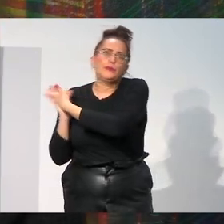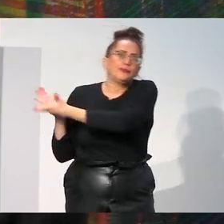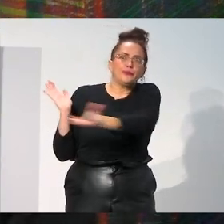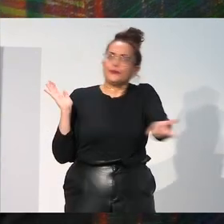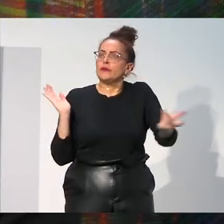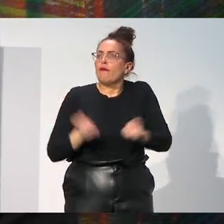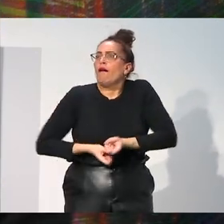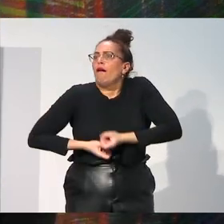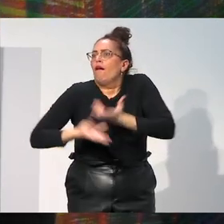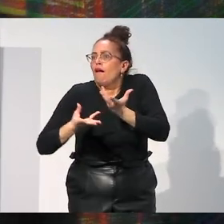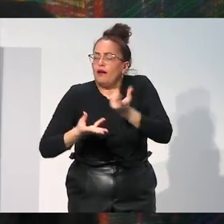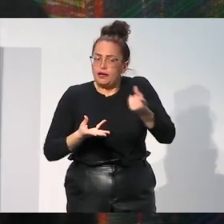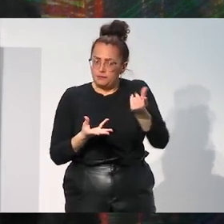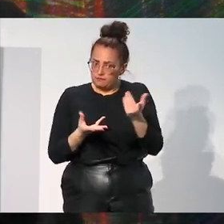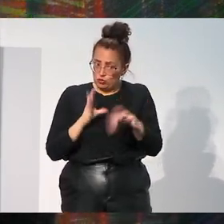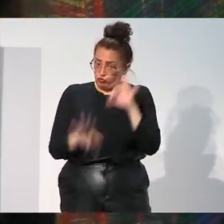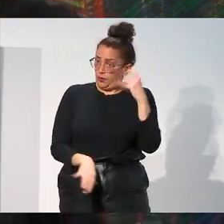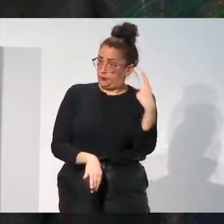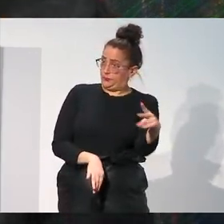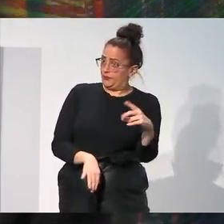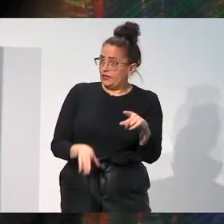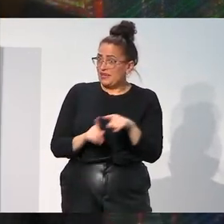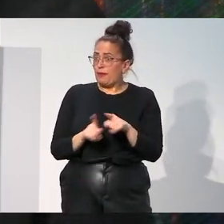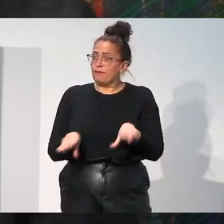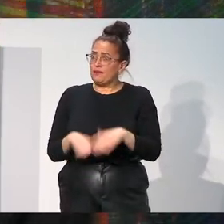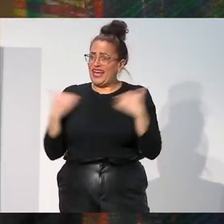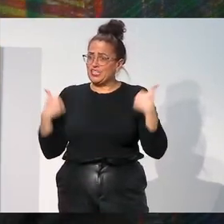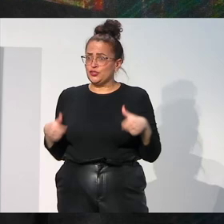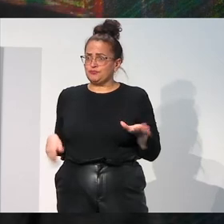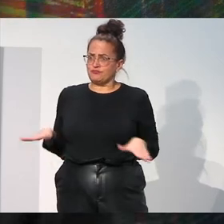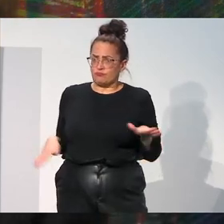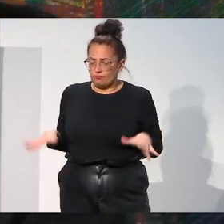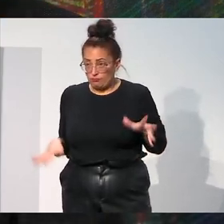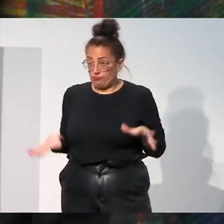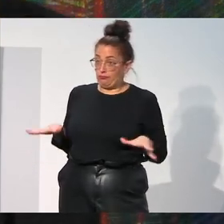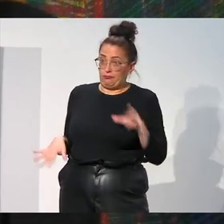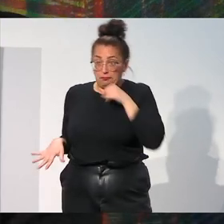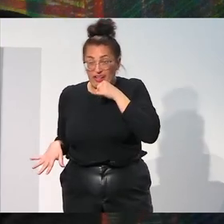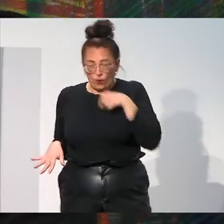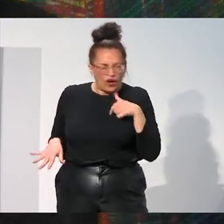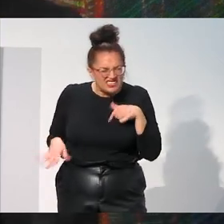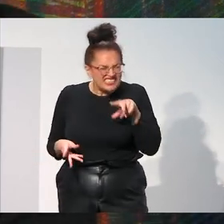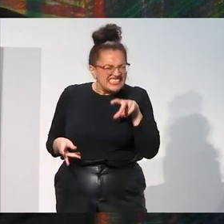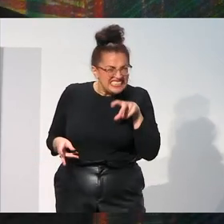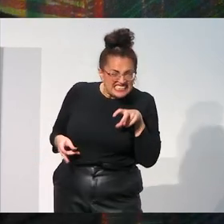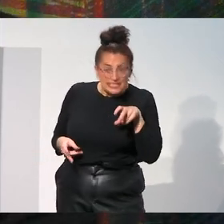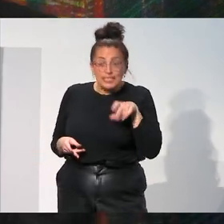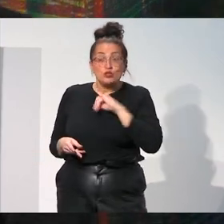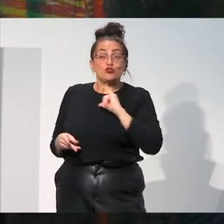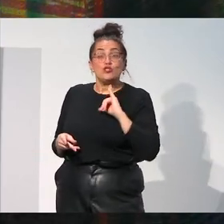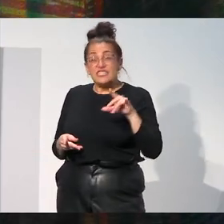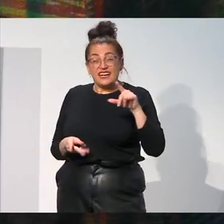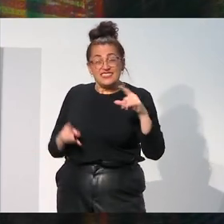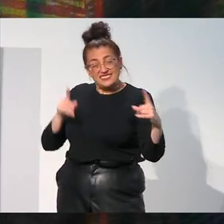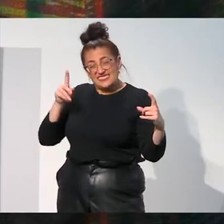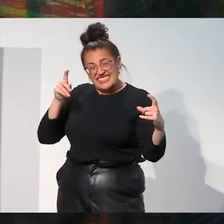avance comme ça, un peu comme un pingouin, en se dandinant, et puis on y arrive. Et puis non seulement on y arrive, mais en plus